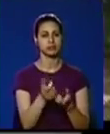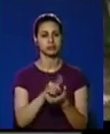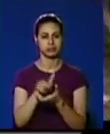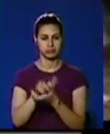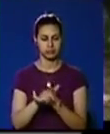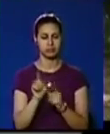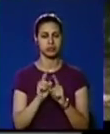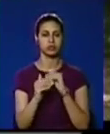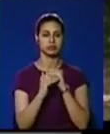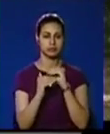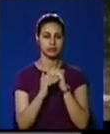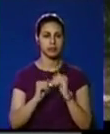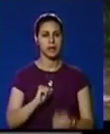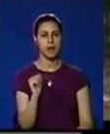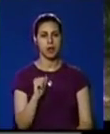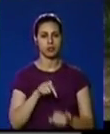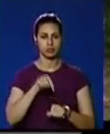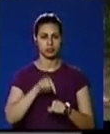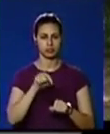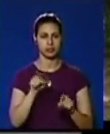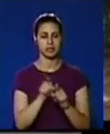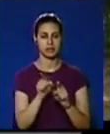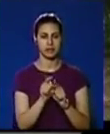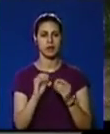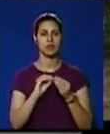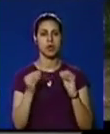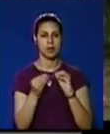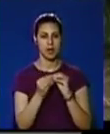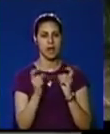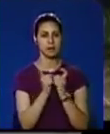ტოლერანტობის და მეგობრული გრძნობების გაღვივება, ასევე კონფლიქტების მართვის უნარ-ჩვევების ჩამოყალიბება.